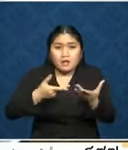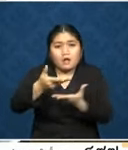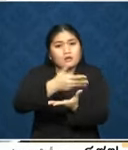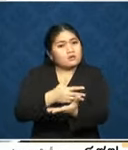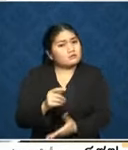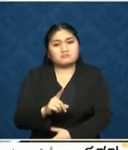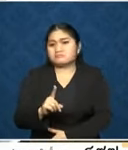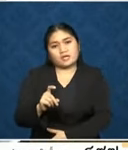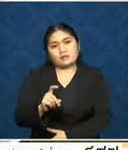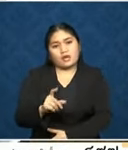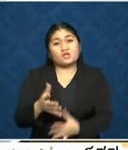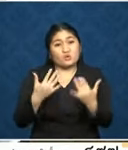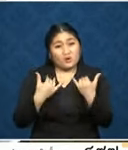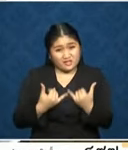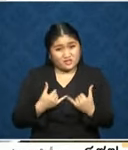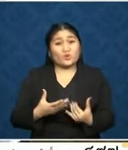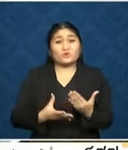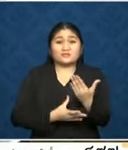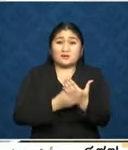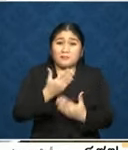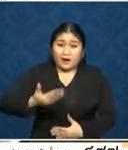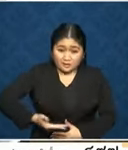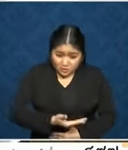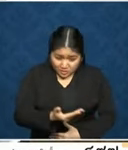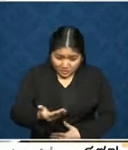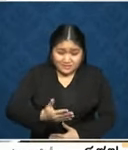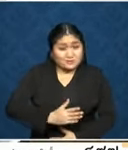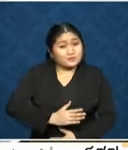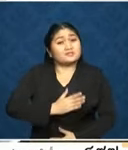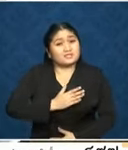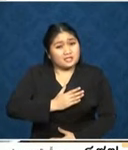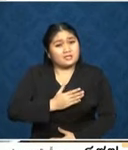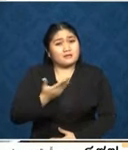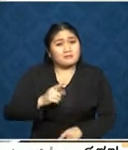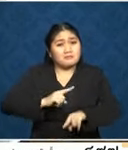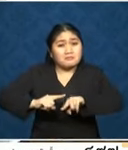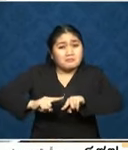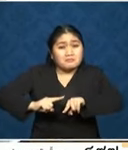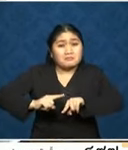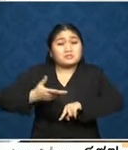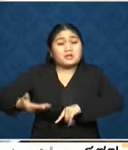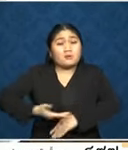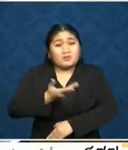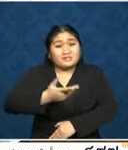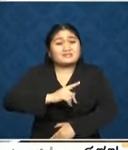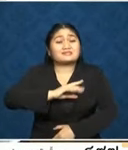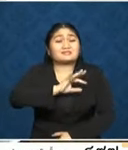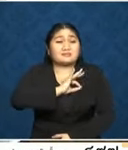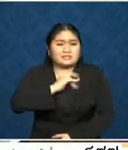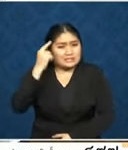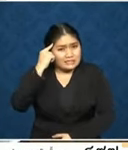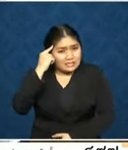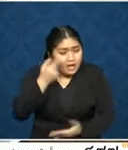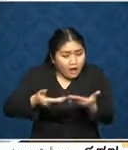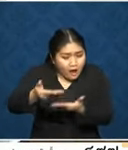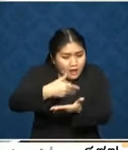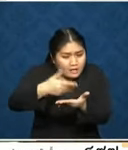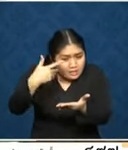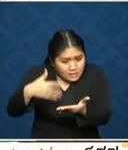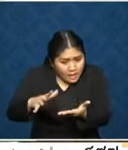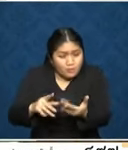ท่านประธานว่าณสภาอันทรงเกียรติแห่งนี้กรณีที่เพื่อนสมาชิกได้หารือแล้วเรามีกรอบมีกำหนดระยะเวลาในการตอบ